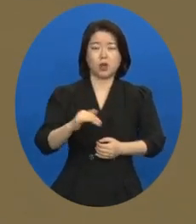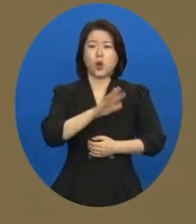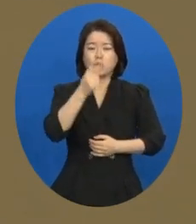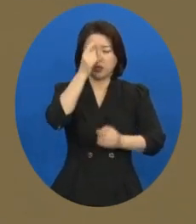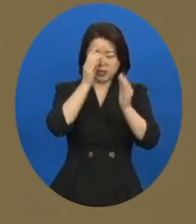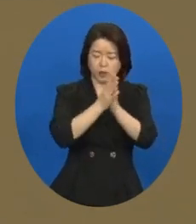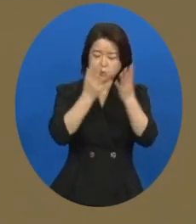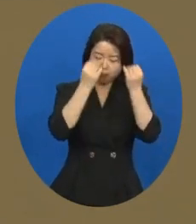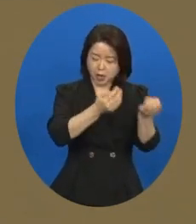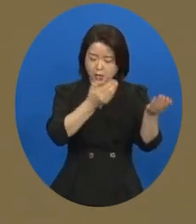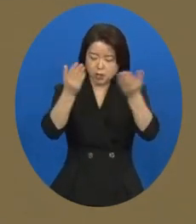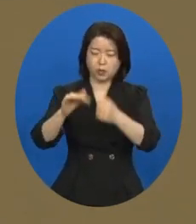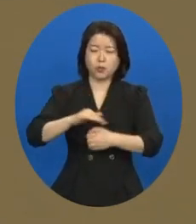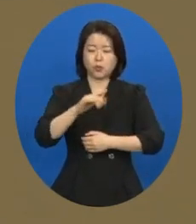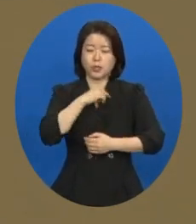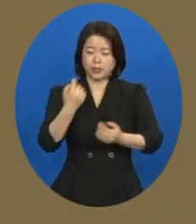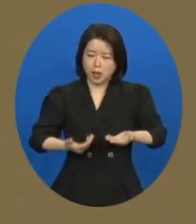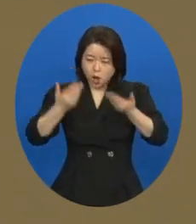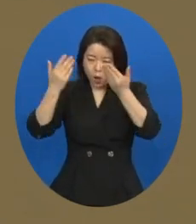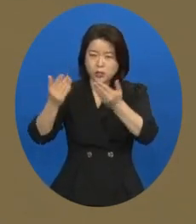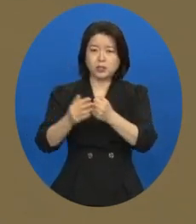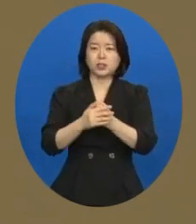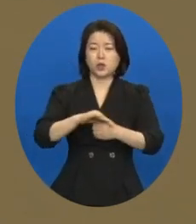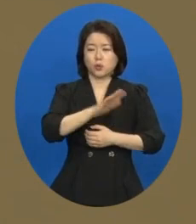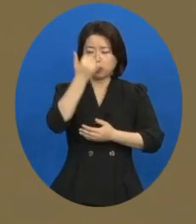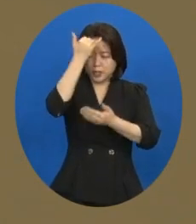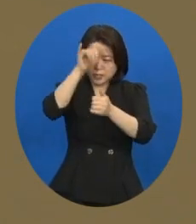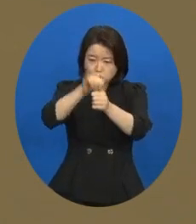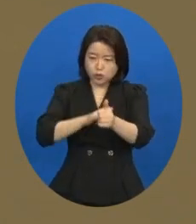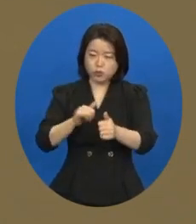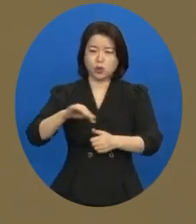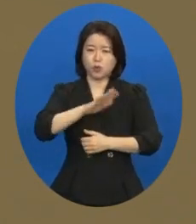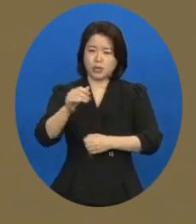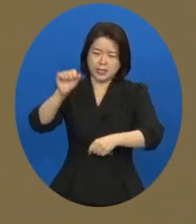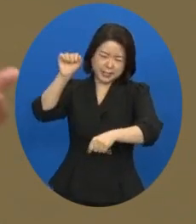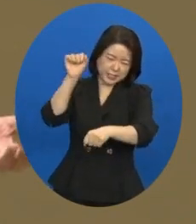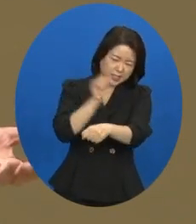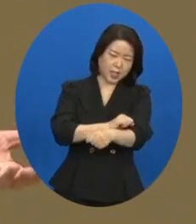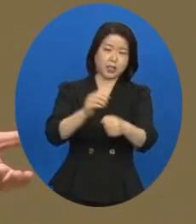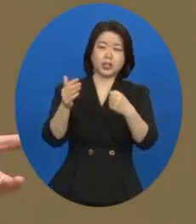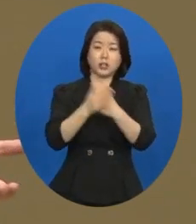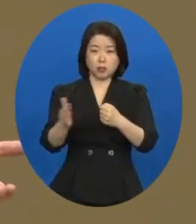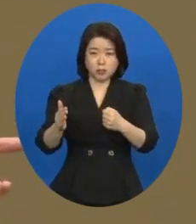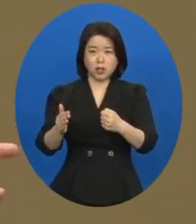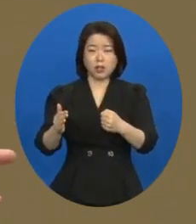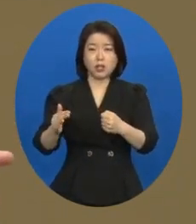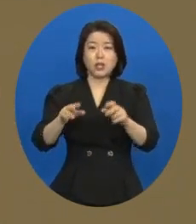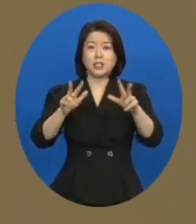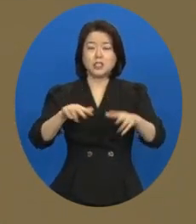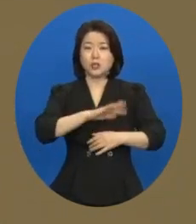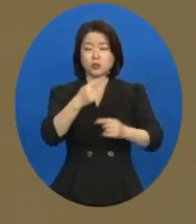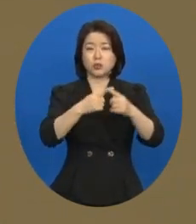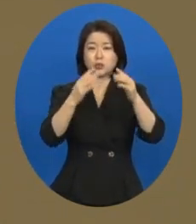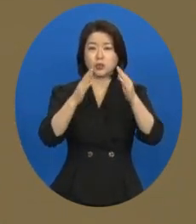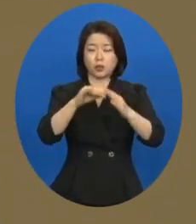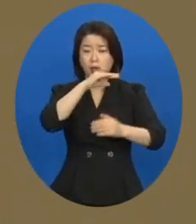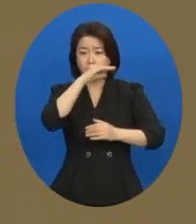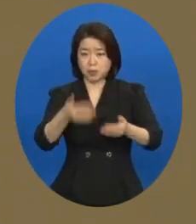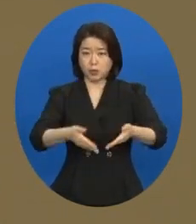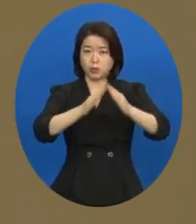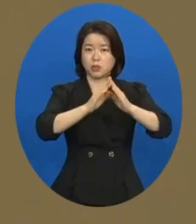기도 많이 했고 우리가 헌신했고 우리가 충성했고 우리가 잘했기 때문에 선한목자교회가 바로 선 거